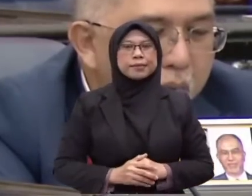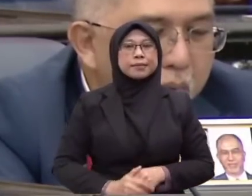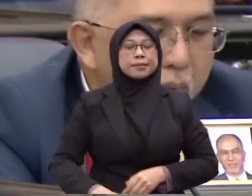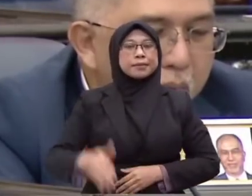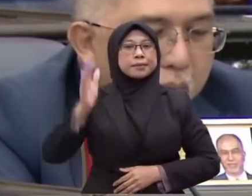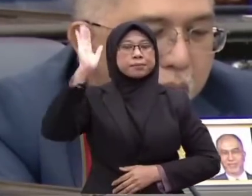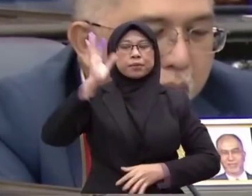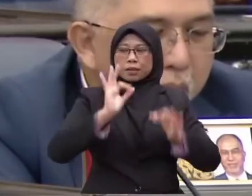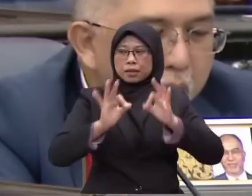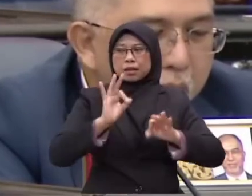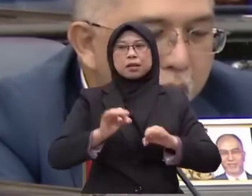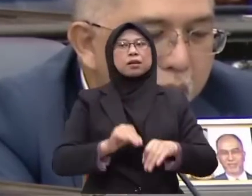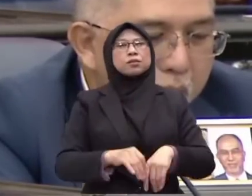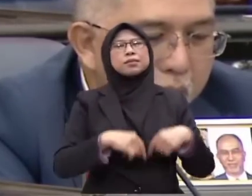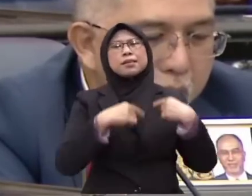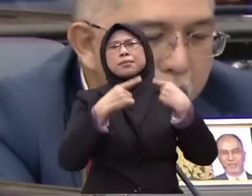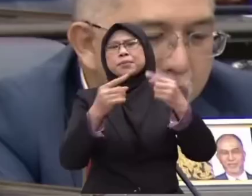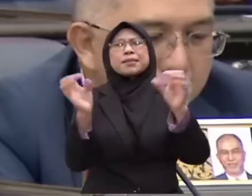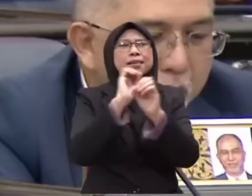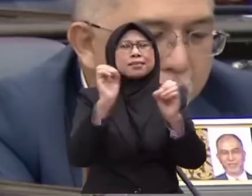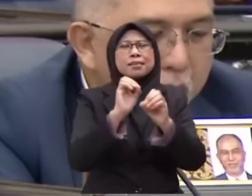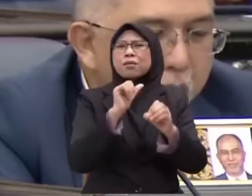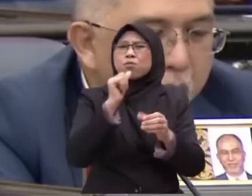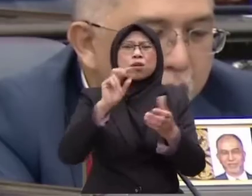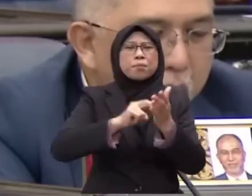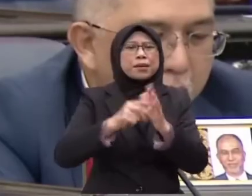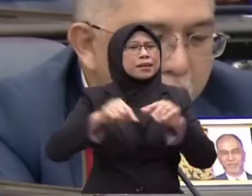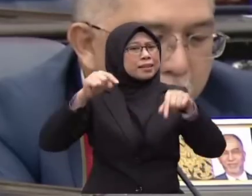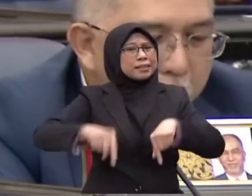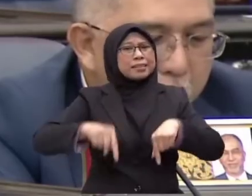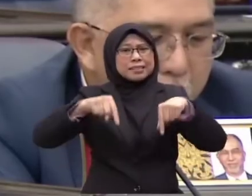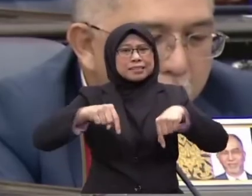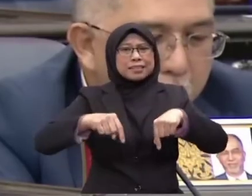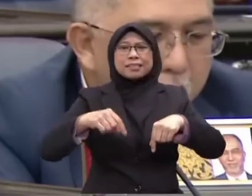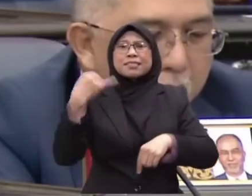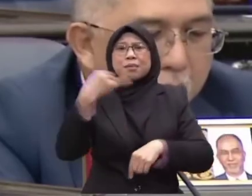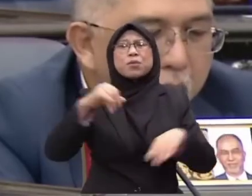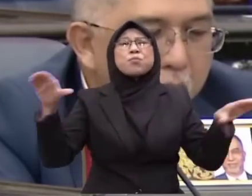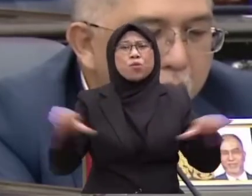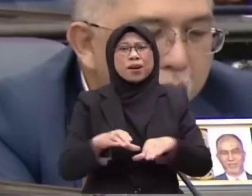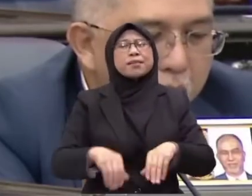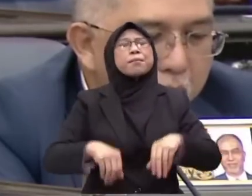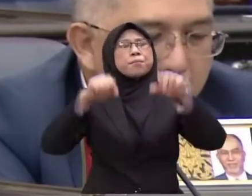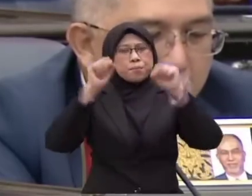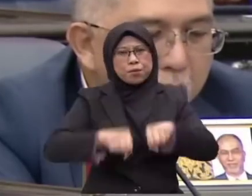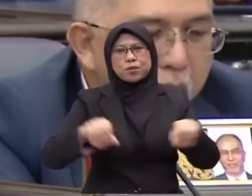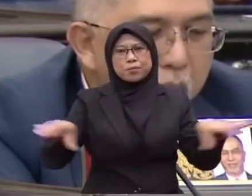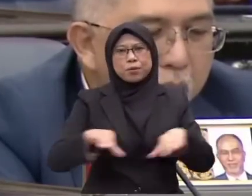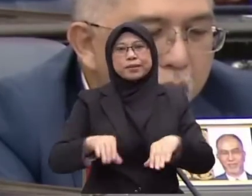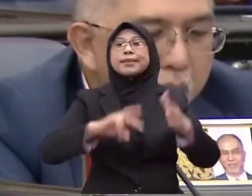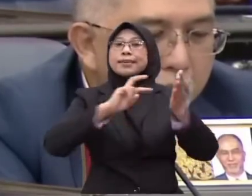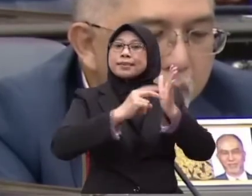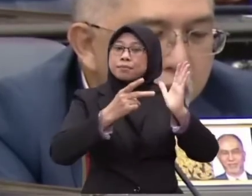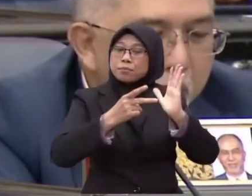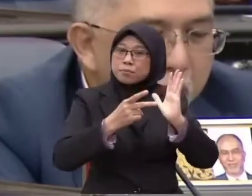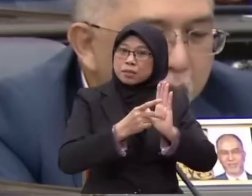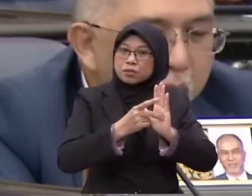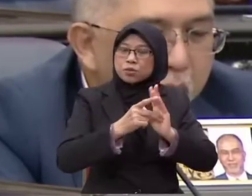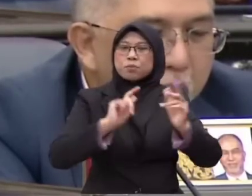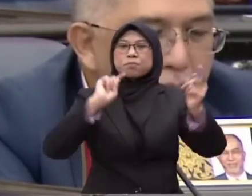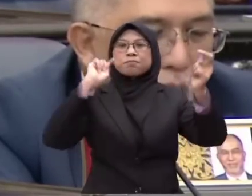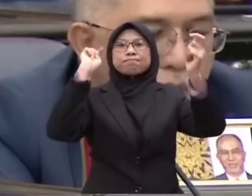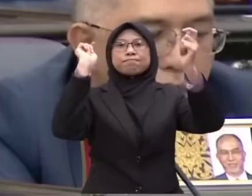convention, kalau selama ni tak ada, tak bermakna sekarang kita tak boleh buat. Inilah yang dimaksudkan